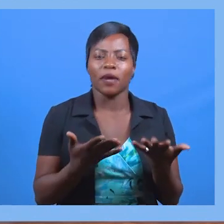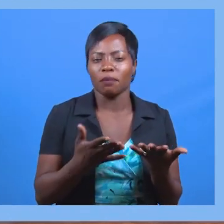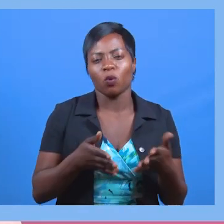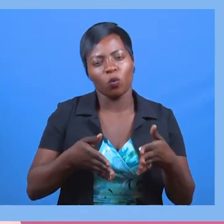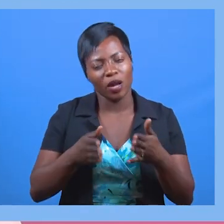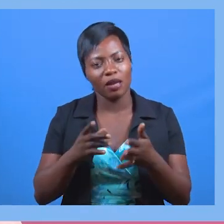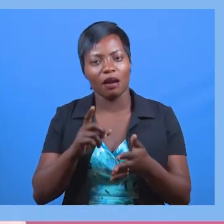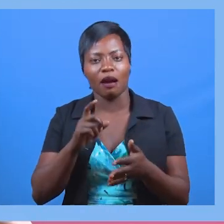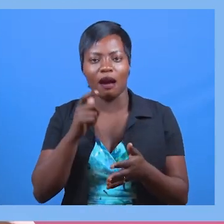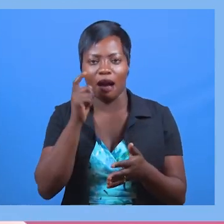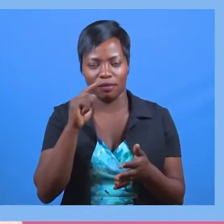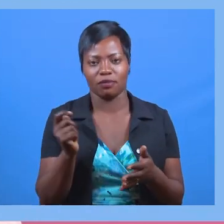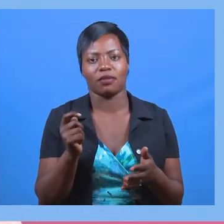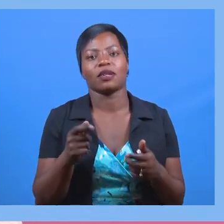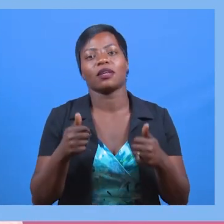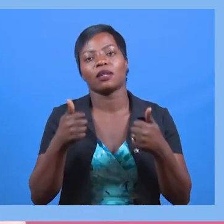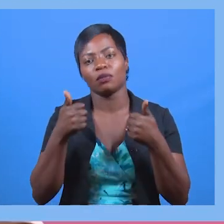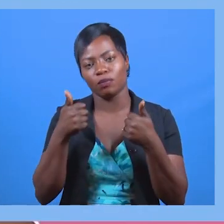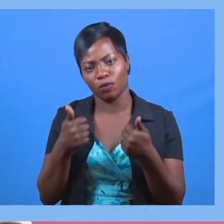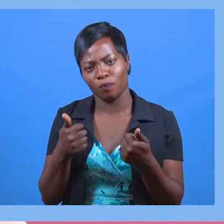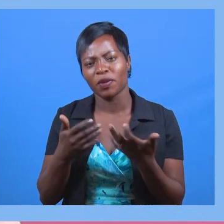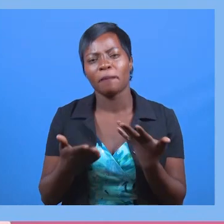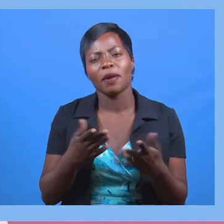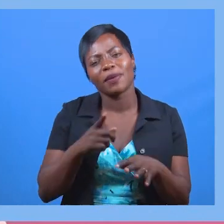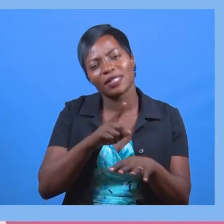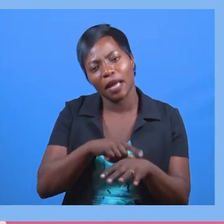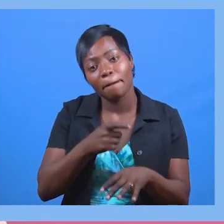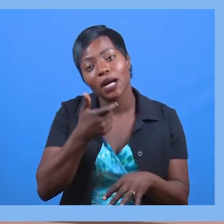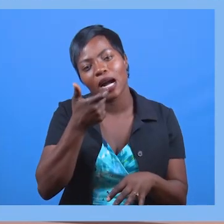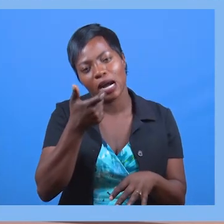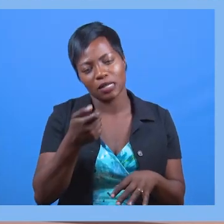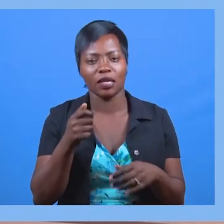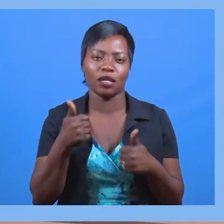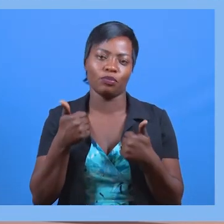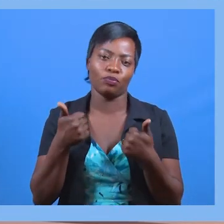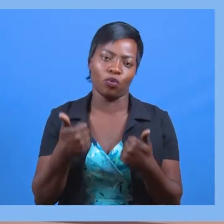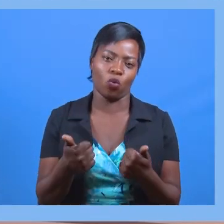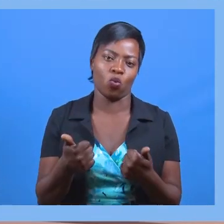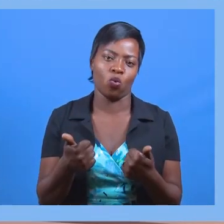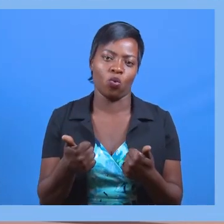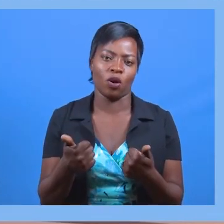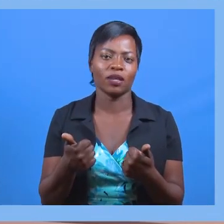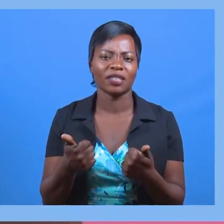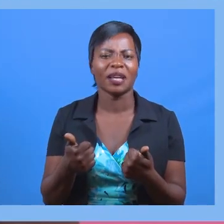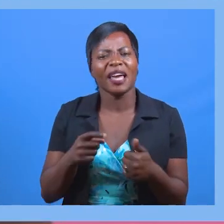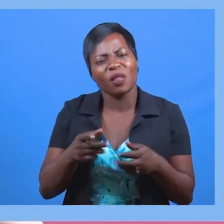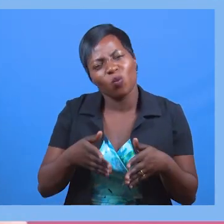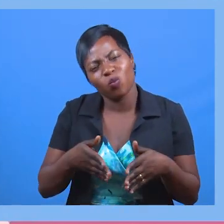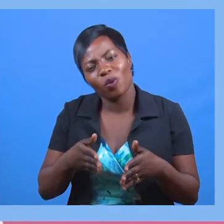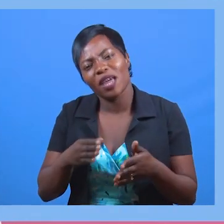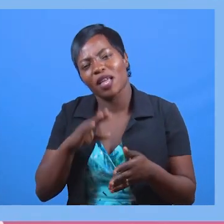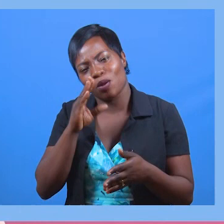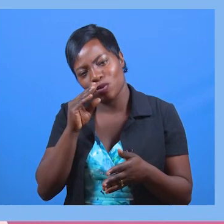pamabvunziro. Kana ndichiti mabvunziro ndiri kureva nguva yekubvunza. Uyezve matauriro